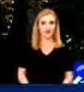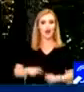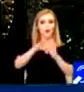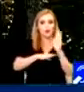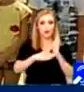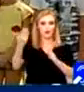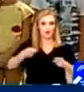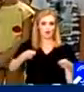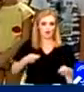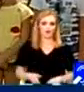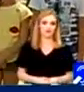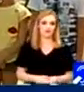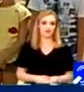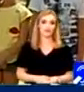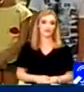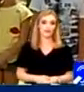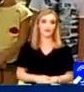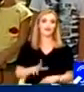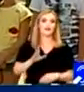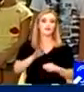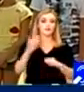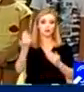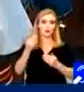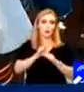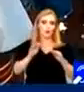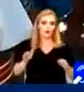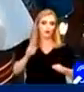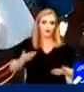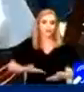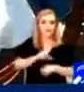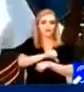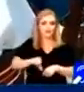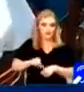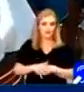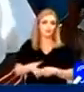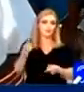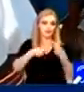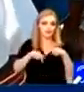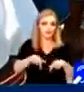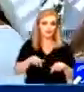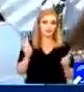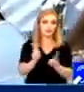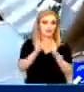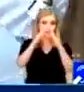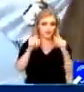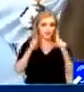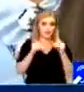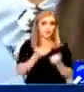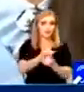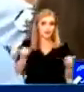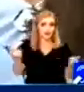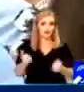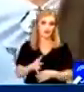Programul guvernamental DOR, Diaspora Origini Reveniri, se va desfășura în perioada 19-28 august și este dedicat